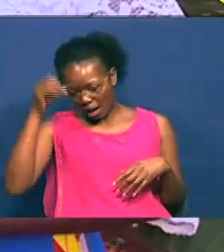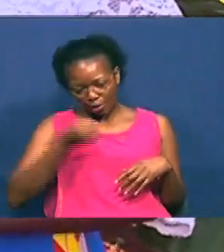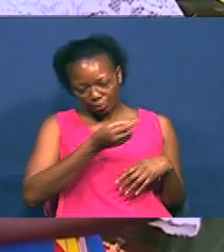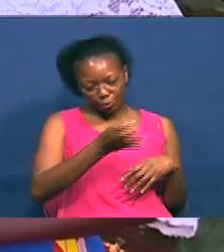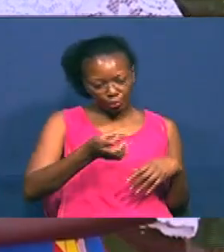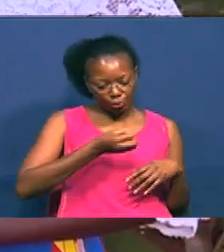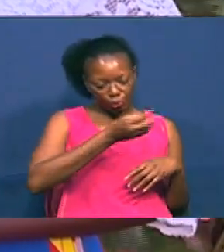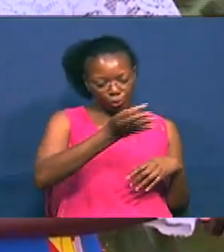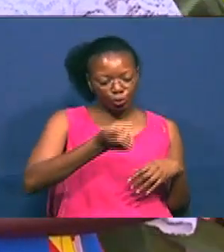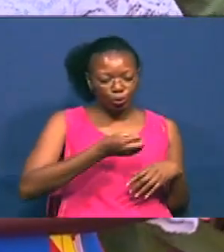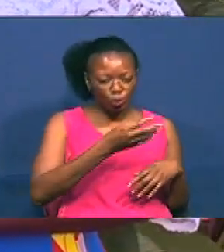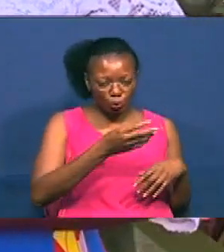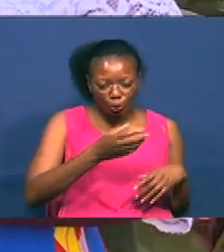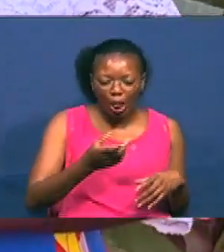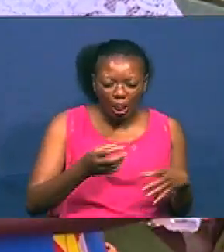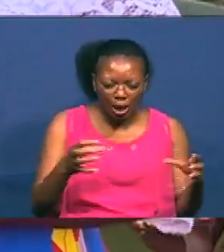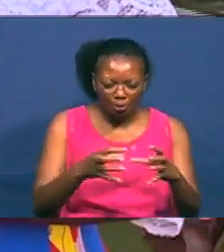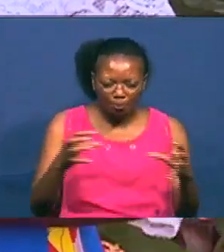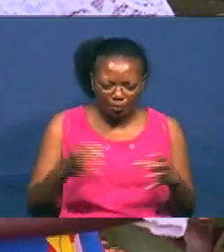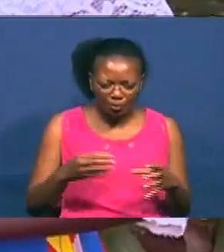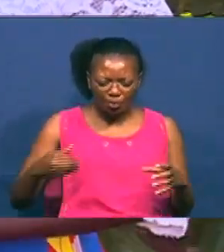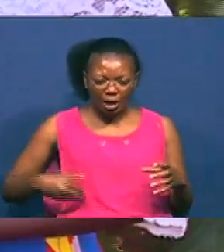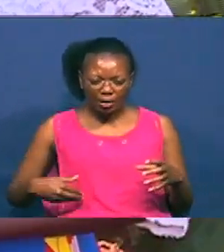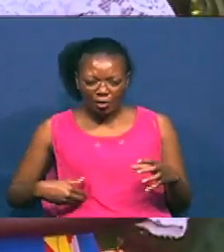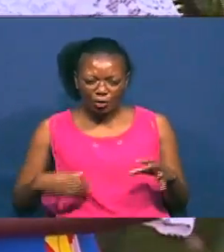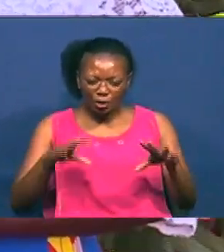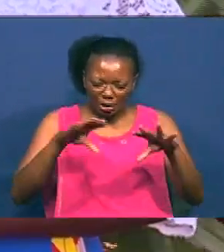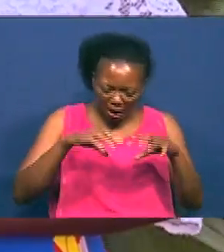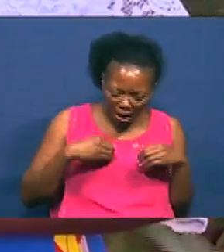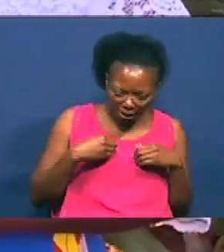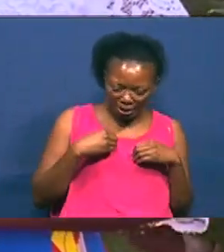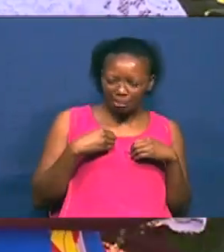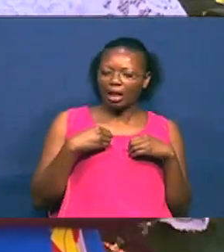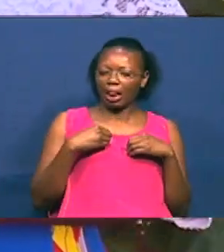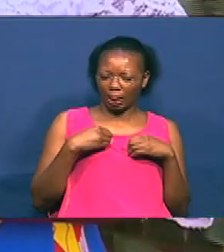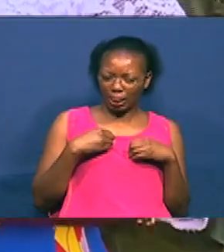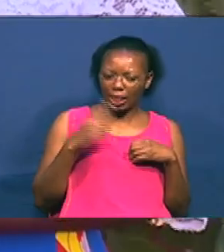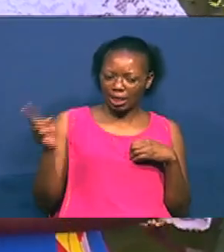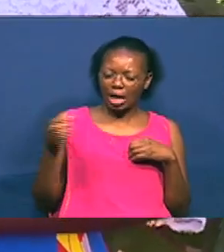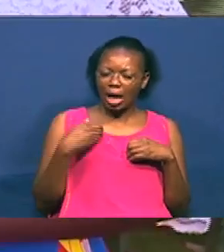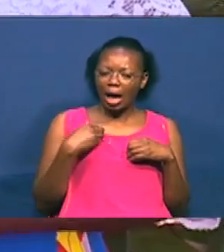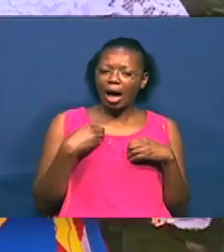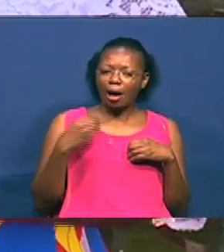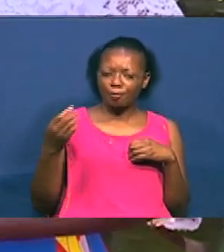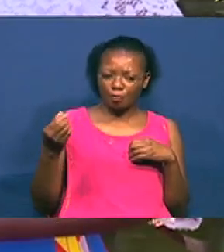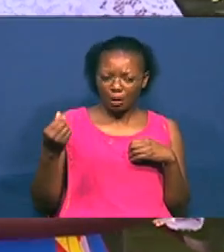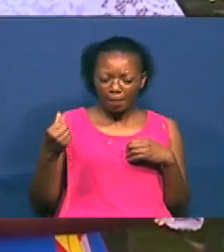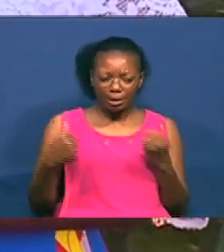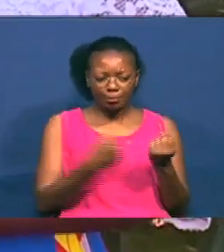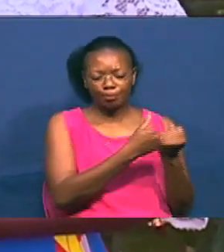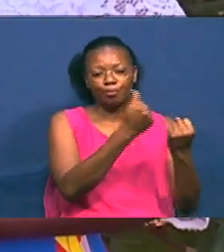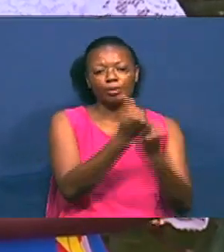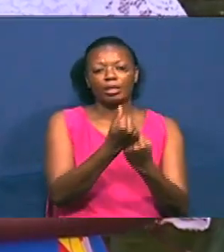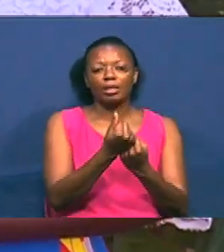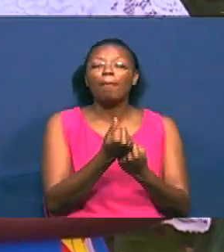wengi walikubali. Na kupitia groups za vijana, kuna pesa kule ambao tulikuwa tumeelezewa kama pesa ya WEF.